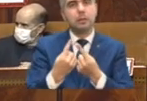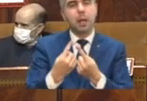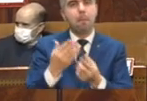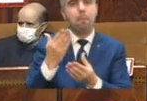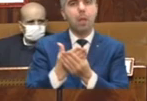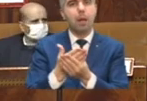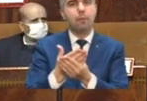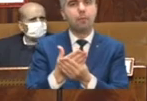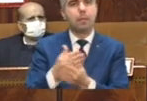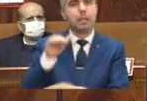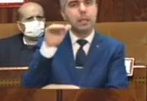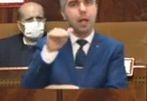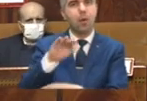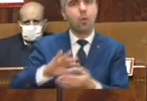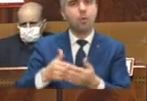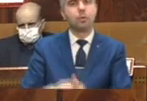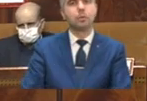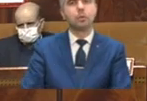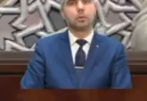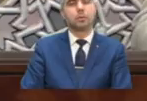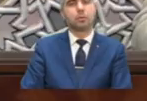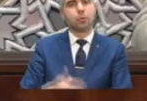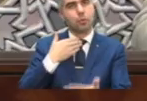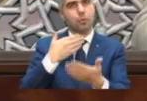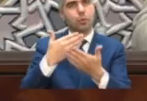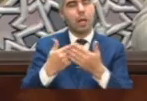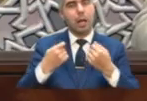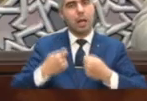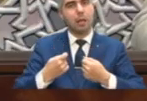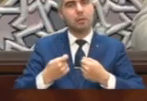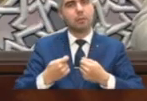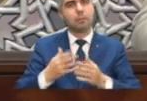ما يمكنش السيد الرئيس. شكرا